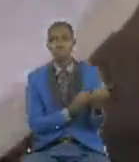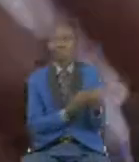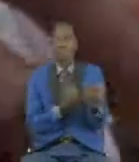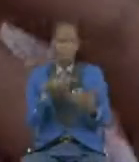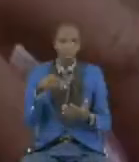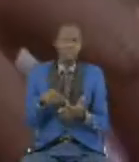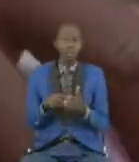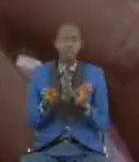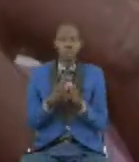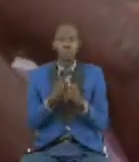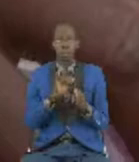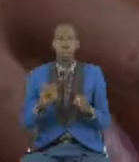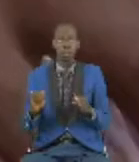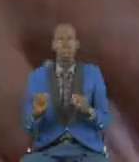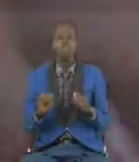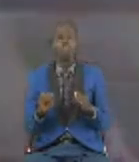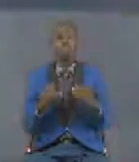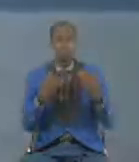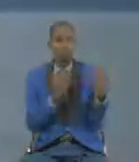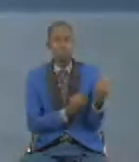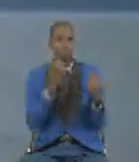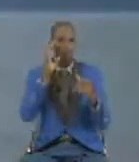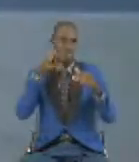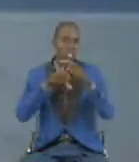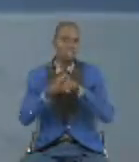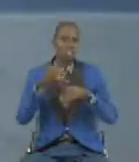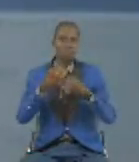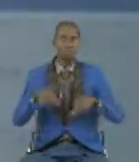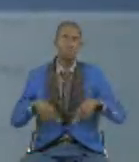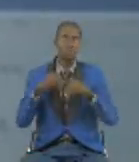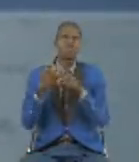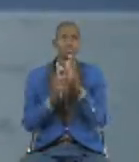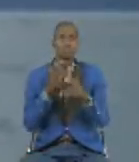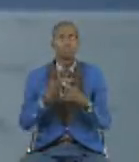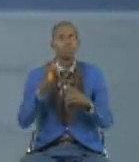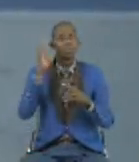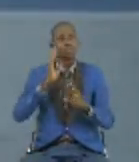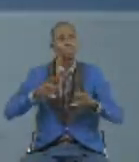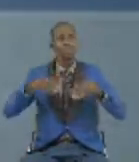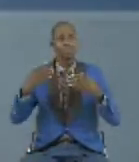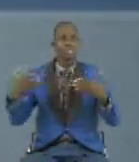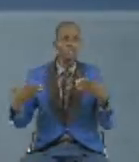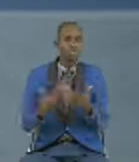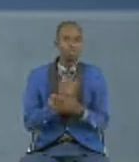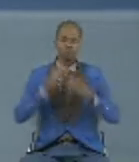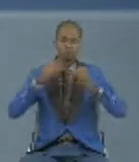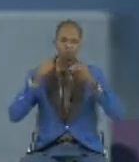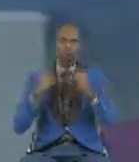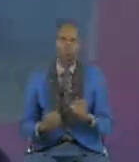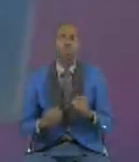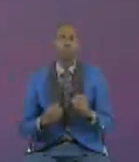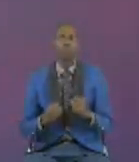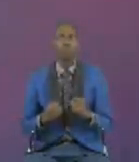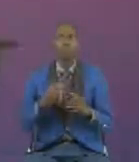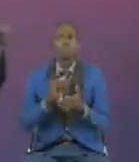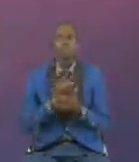cette section, le courage, pénétrera ta vie, te donnera une nouvelle colonne vertébrale